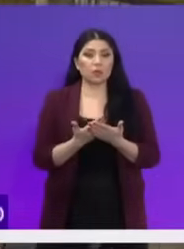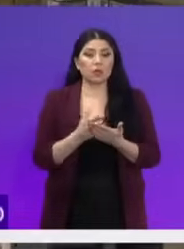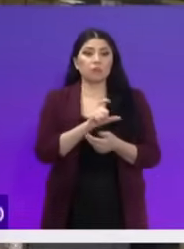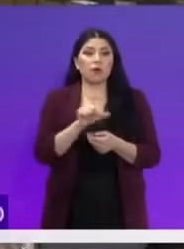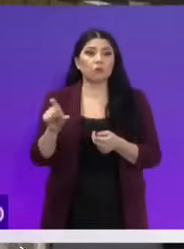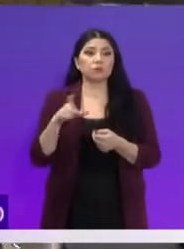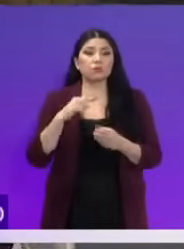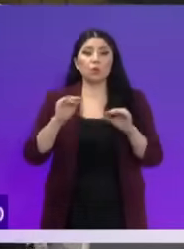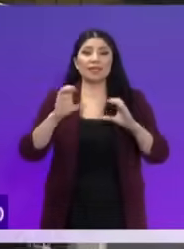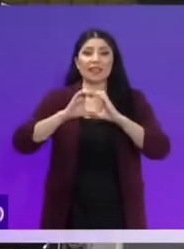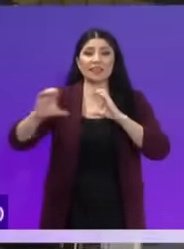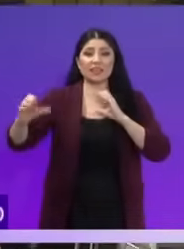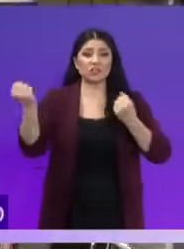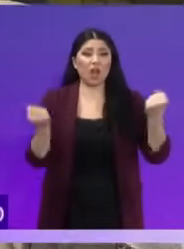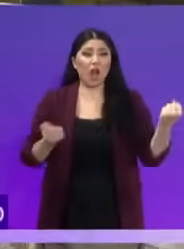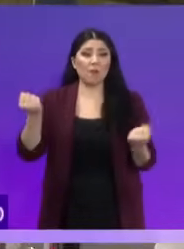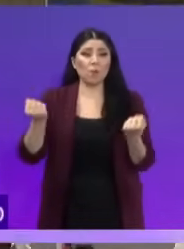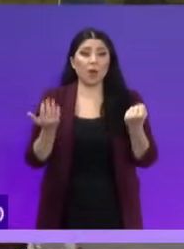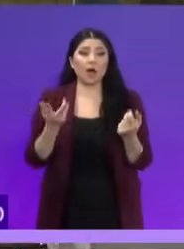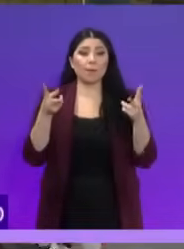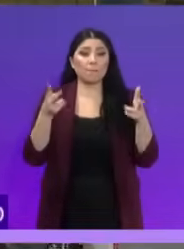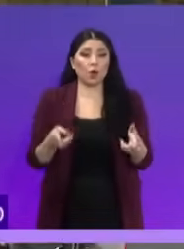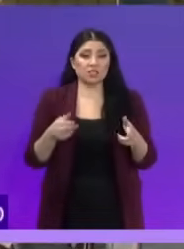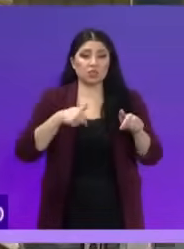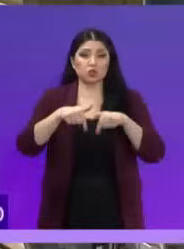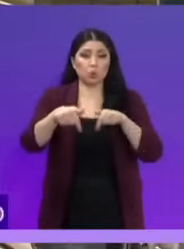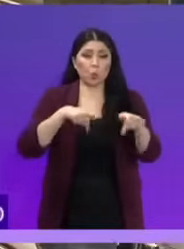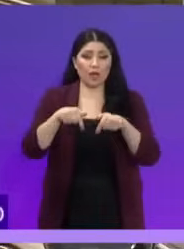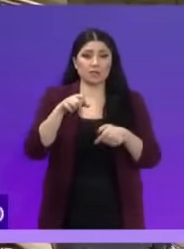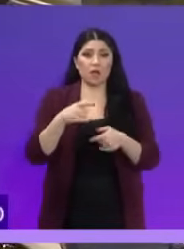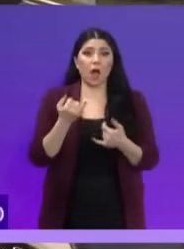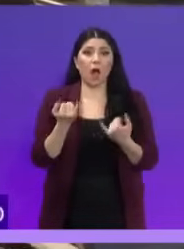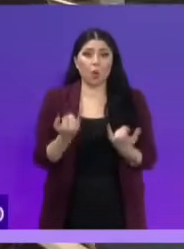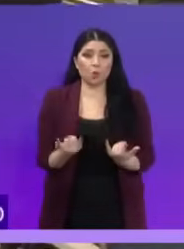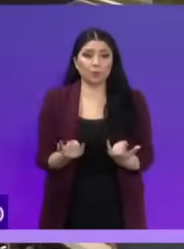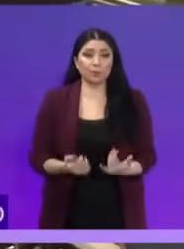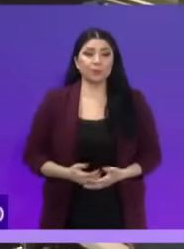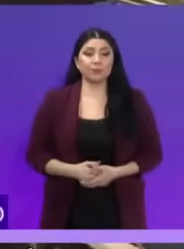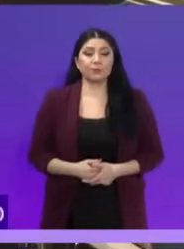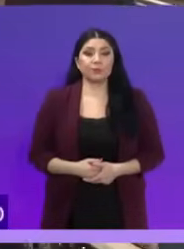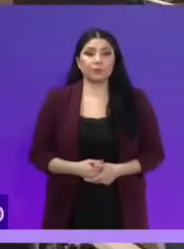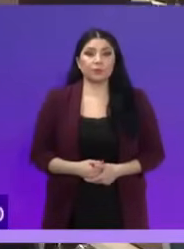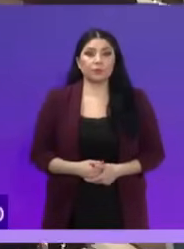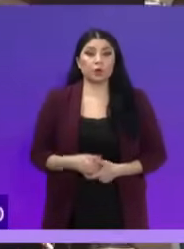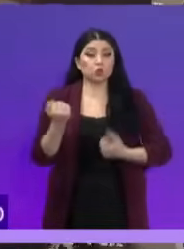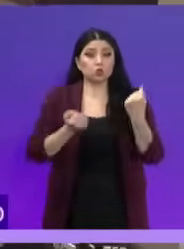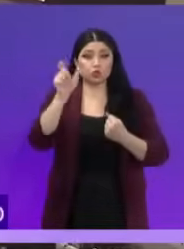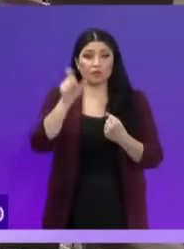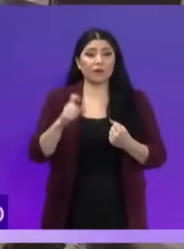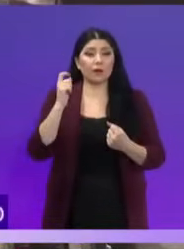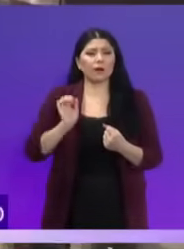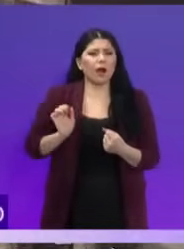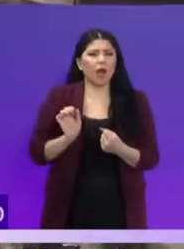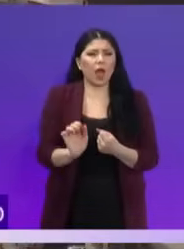multe tiruri și camioane care blochează circulația în acest moment. Vă spuneam că șoferii